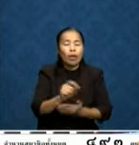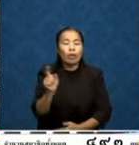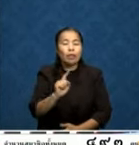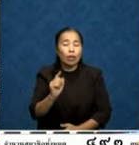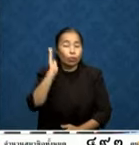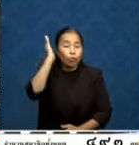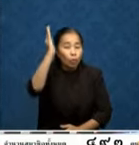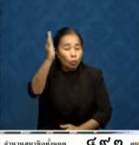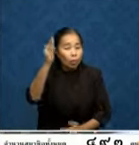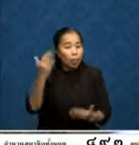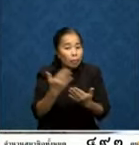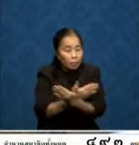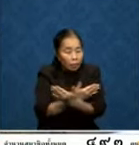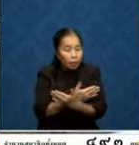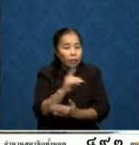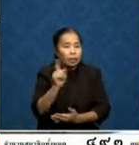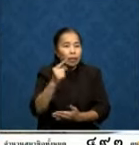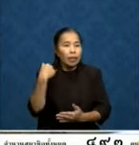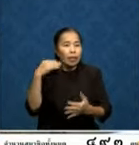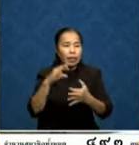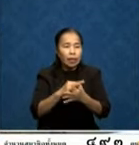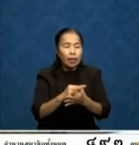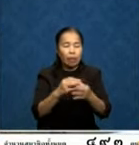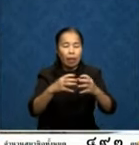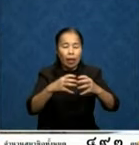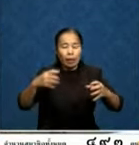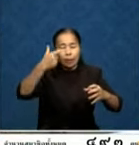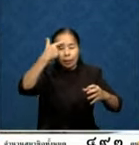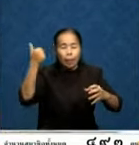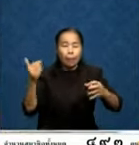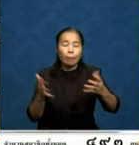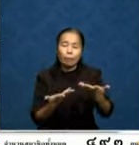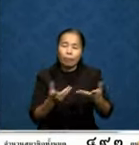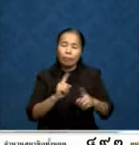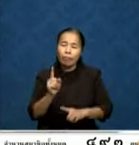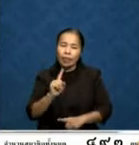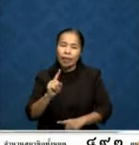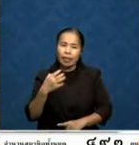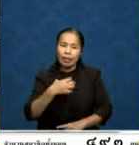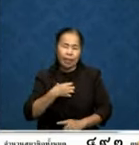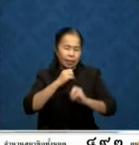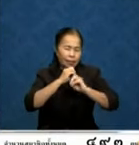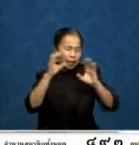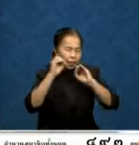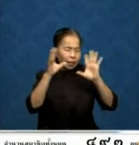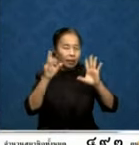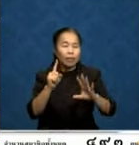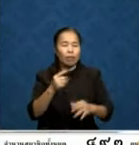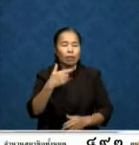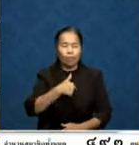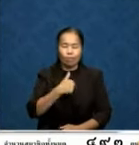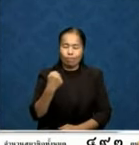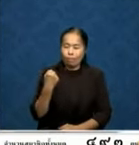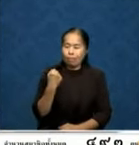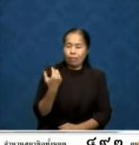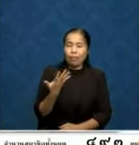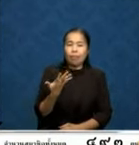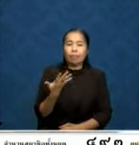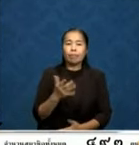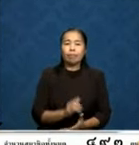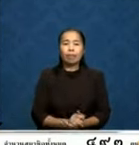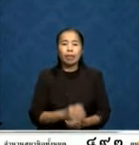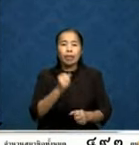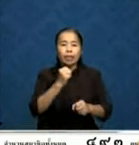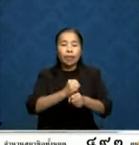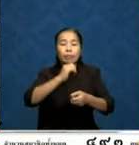แปลงนโยบายเกี่ยวกับเรื่องของคาร์บอนแท็กซ์นะครับขอคำถามชัดๆขอคำตอบชัดๆนิดนึงครับที่ผมยังไม่มั่นใจก็คือในสัญญ